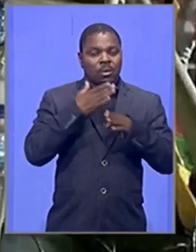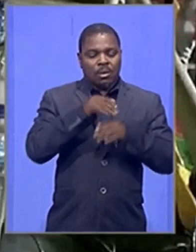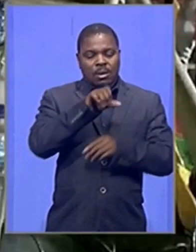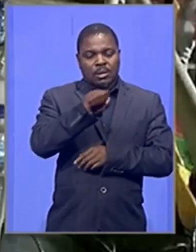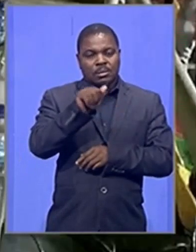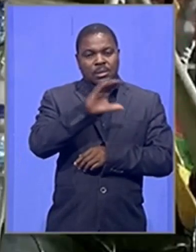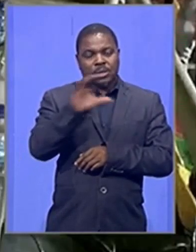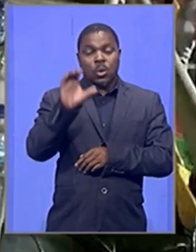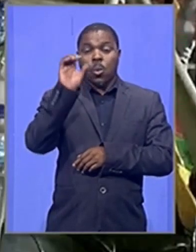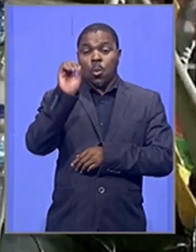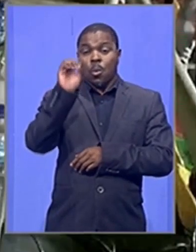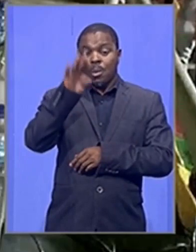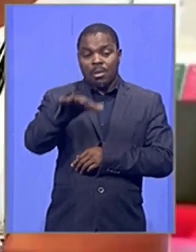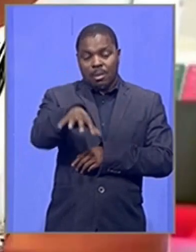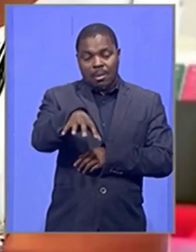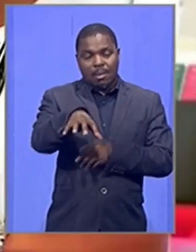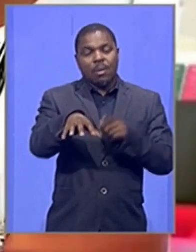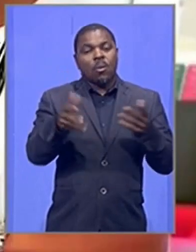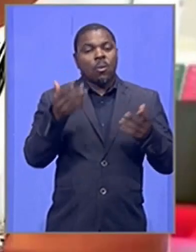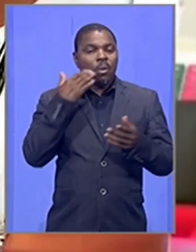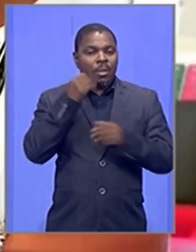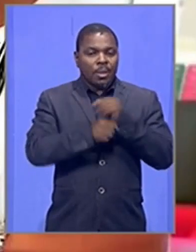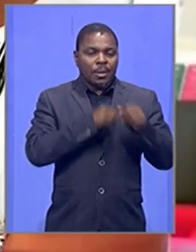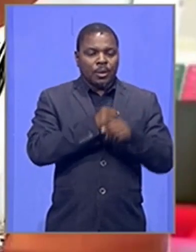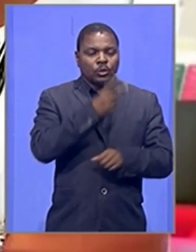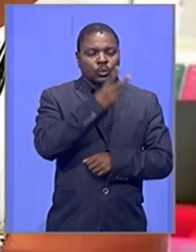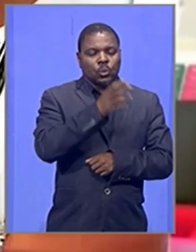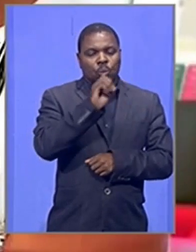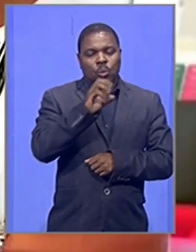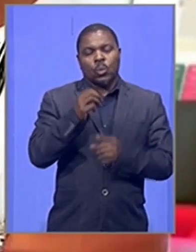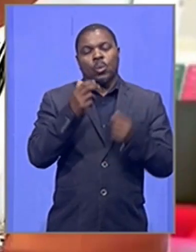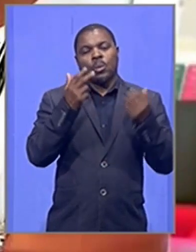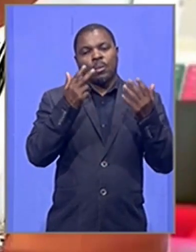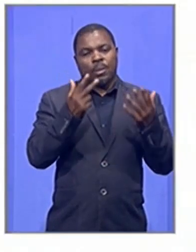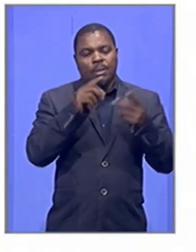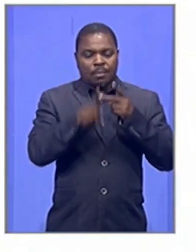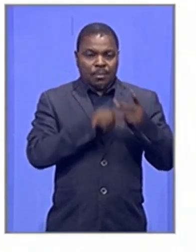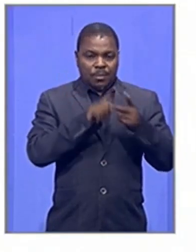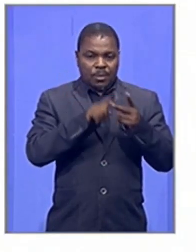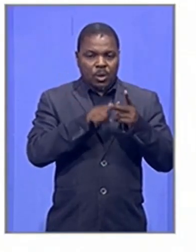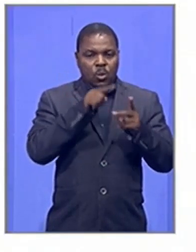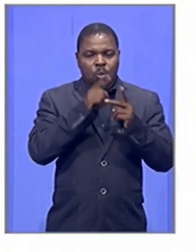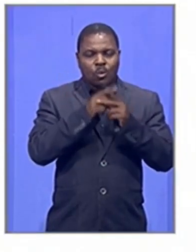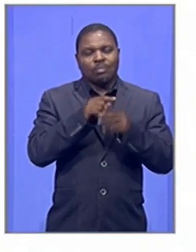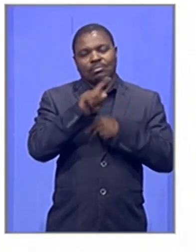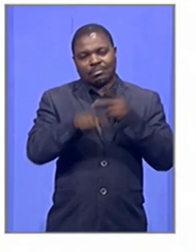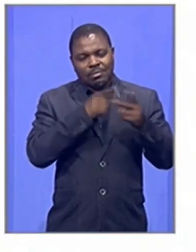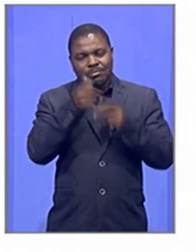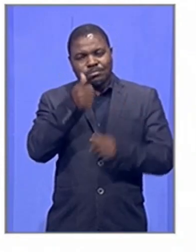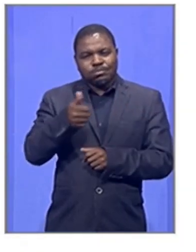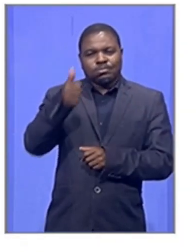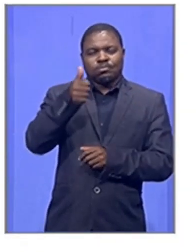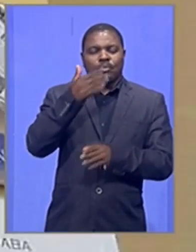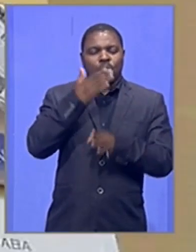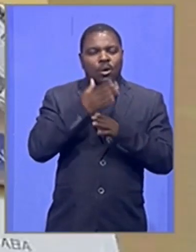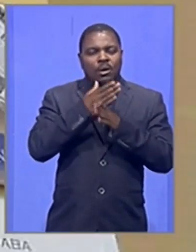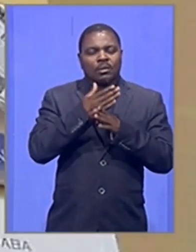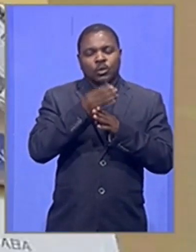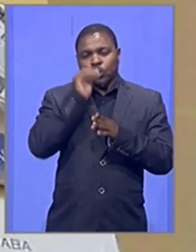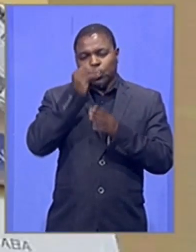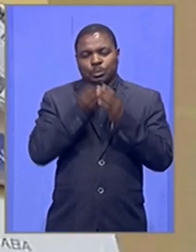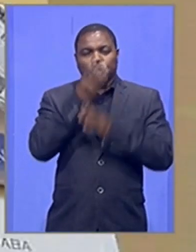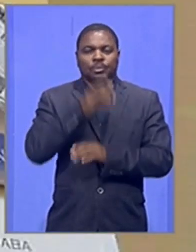e Bloemfontein ka selemo sa 2008 moo ha morao ebile mohlophisi wa ditaba. Mme wa ka o